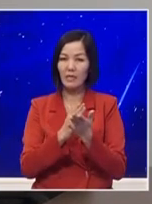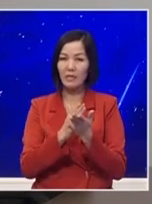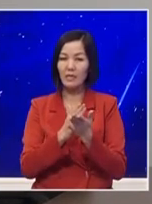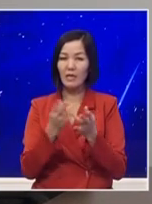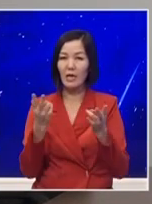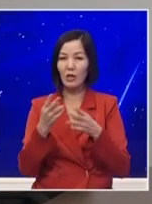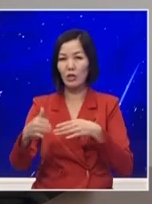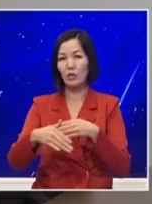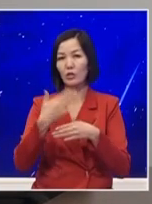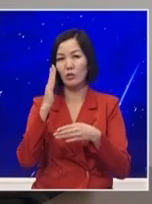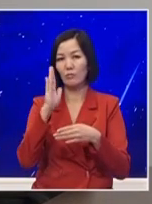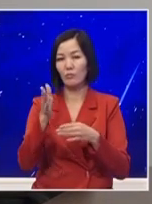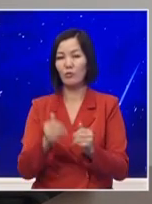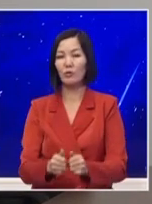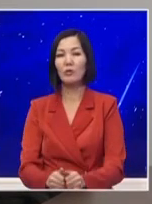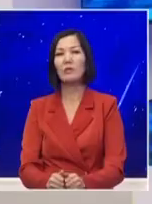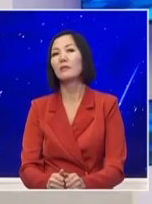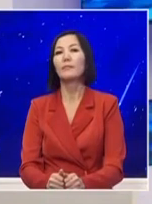тиісті шара қолданатын болады.